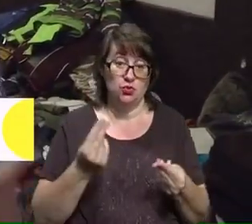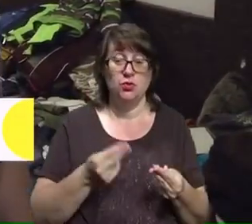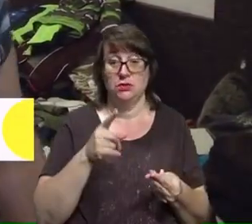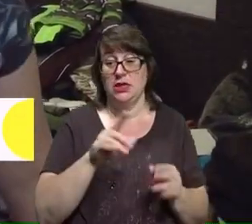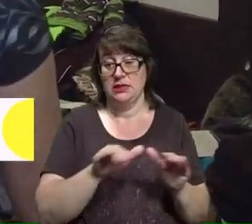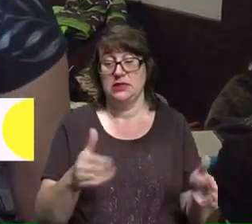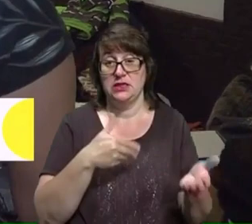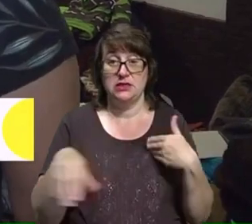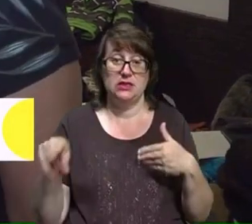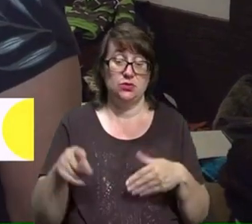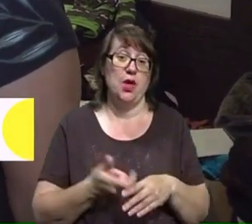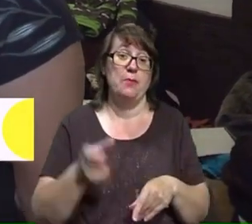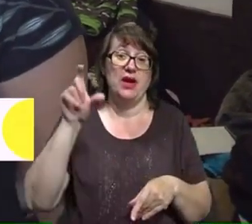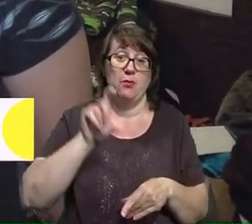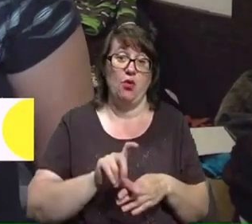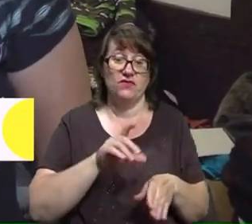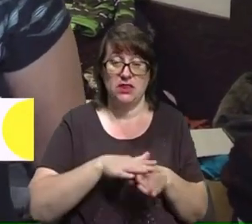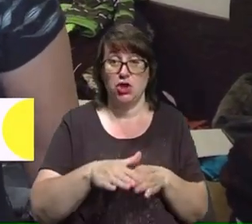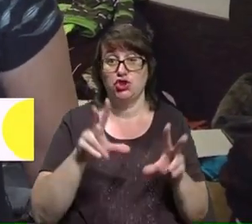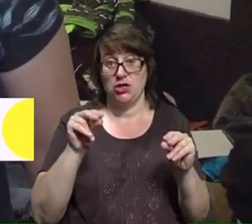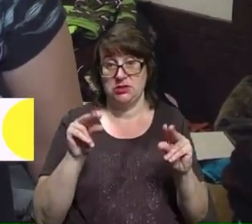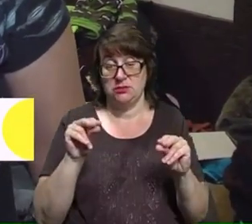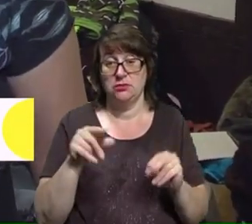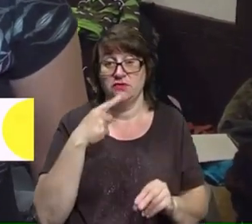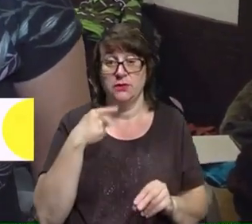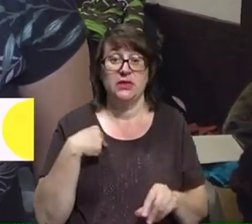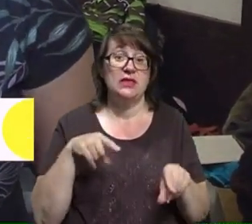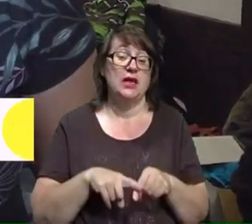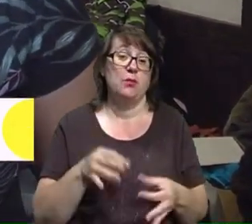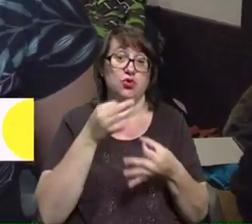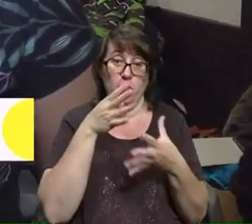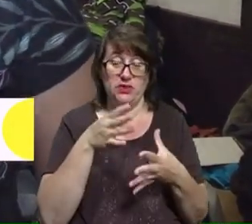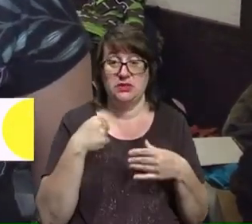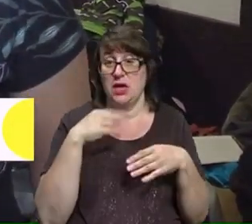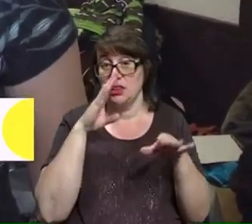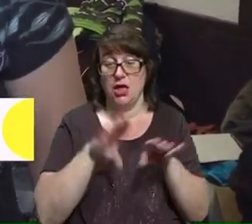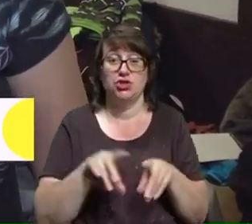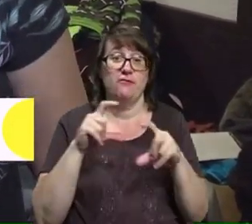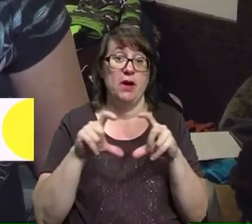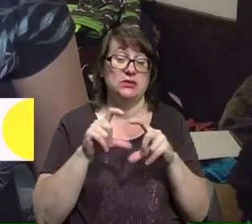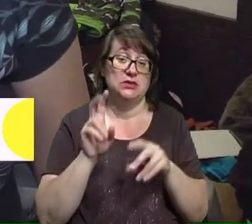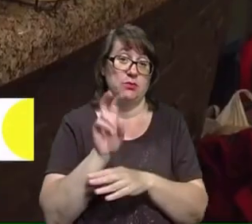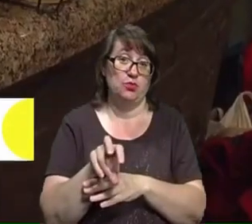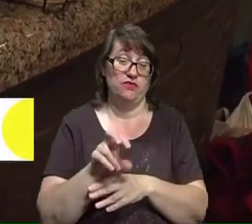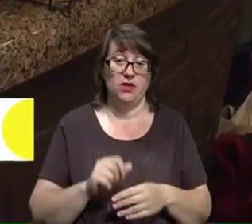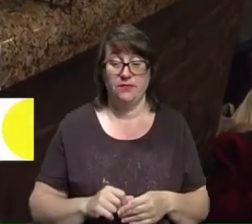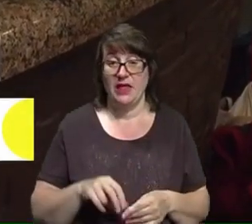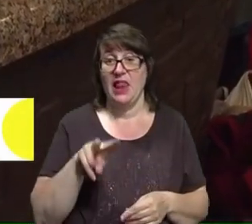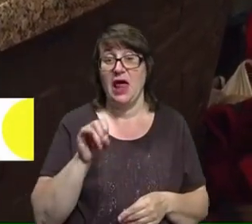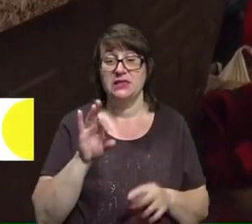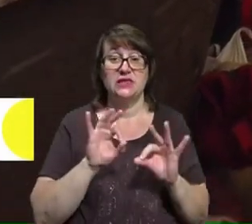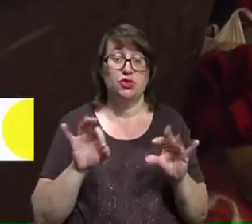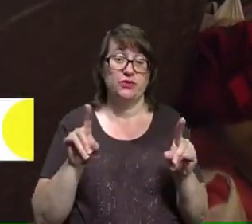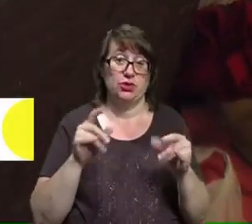переповнена щастям. Каже, що мені так подобається, я наче в магазині побувала. Лариса розповідає, що сьогодні